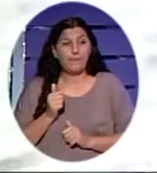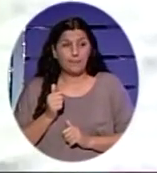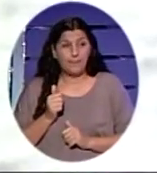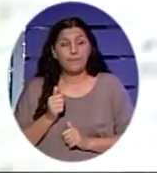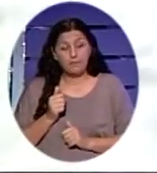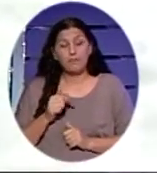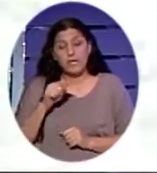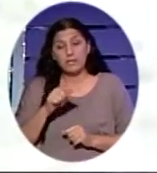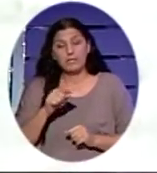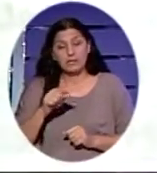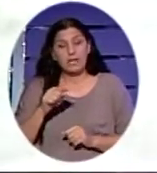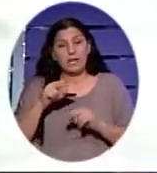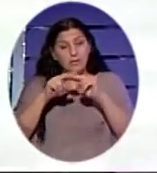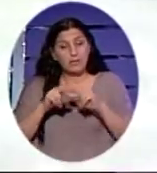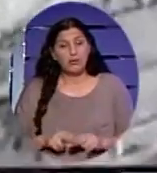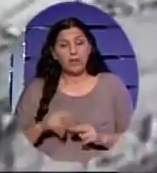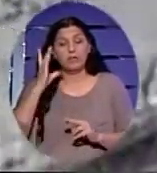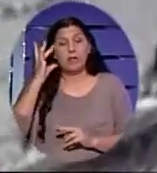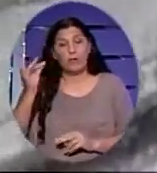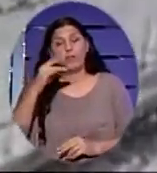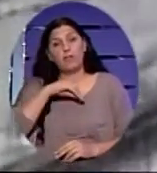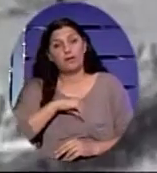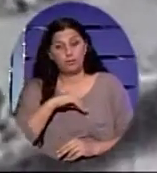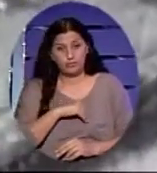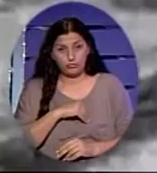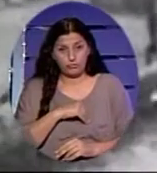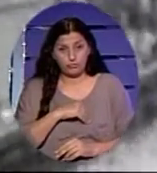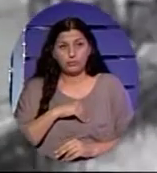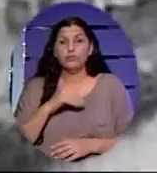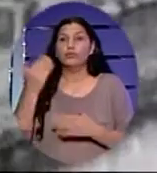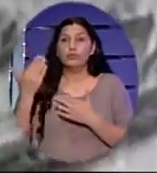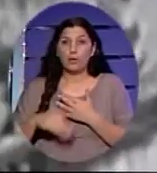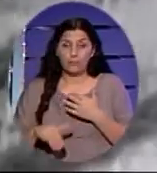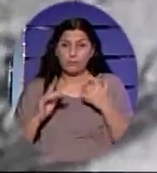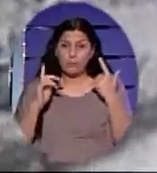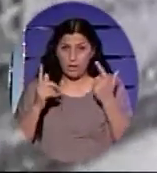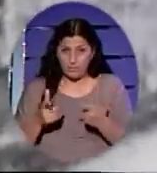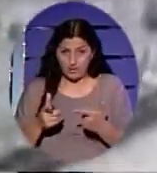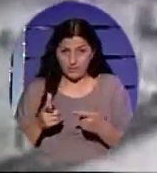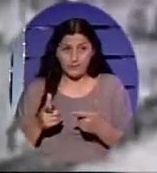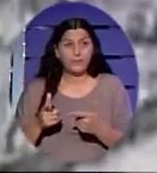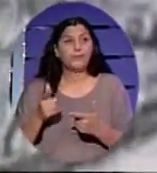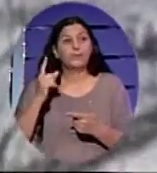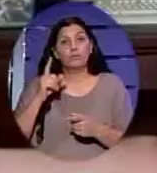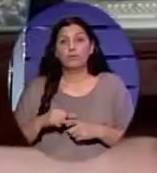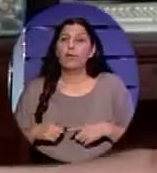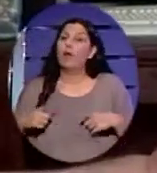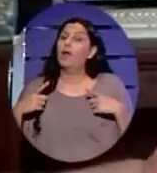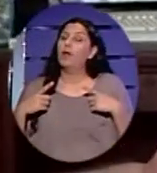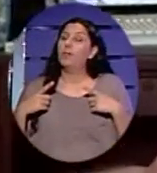והם משאירים צלקות בנפש האדם. אתה יוצא מהקרבות, ואתה אמור להמשיך לחיות